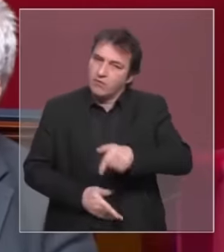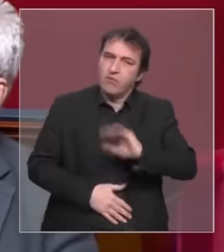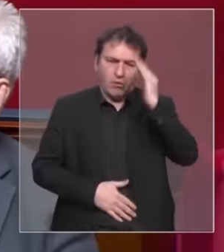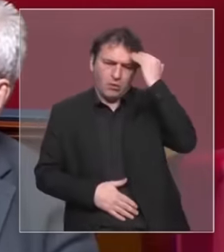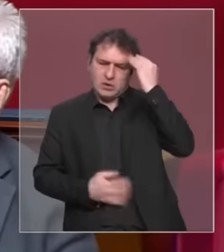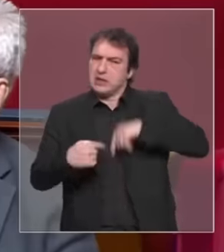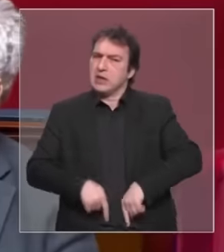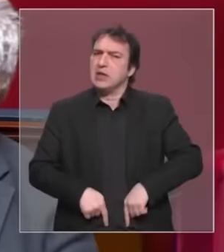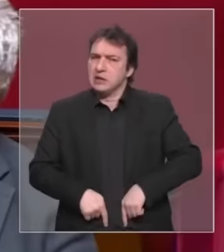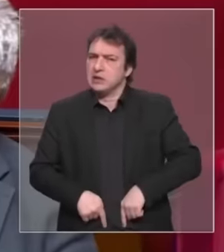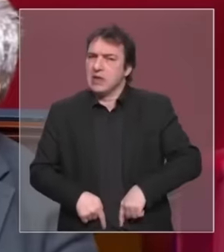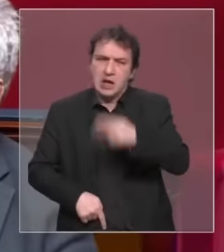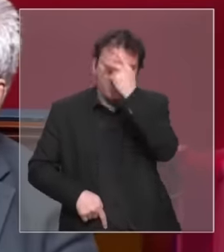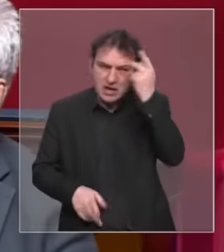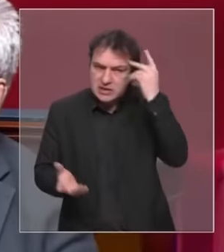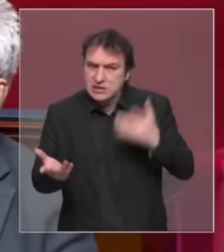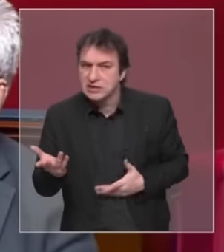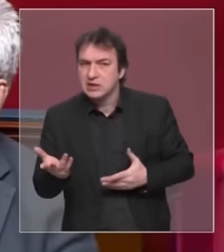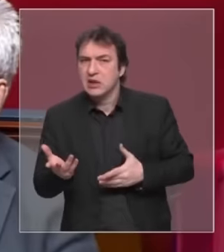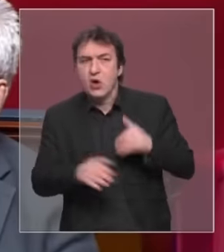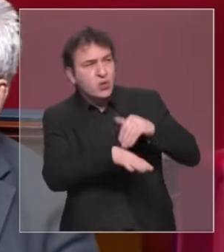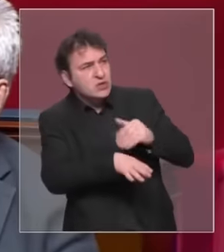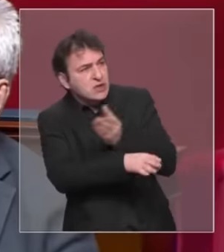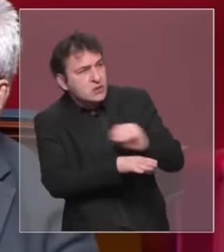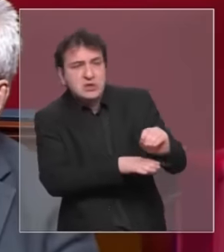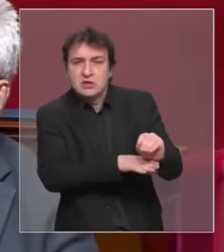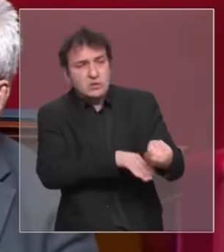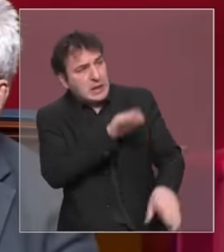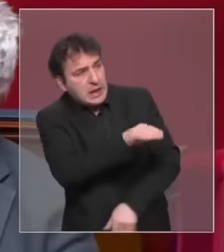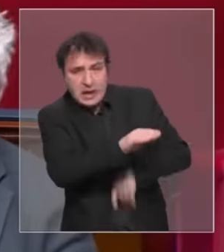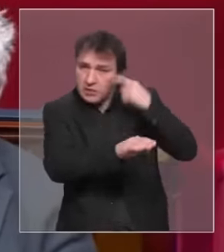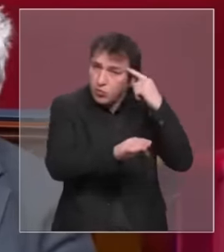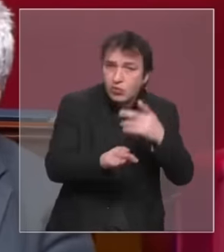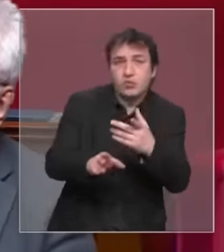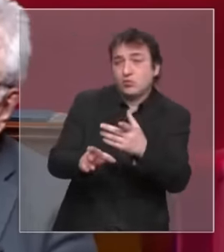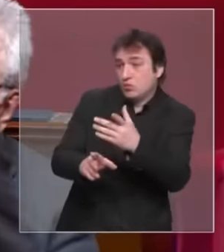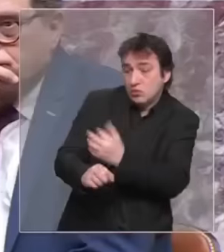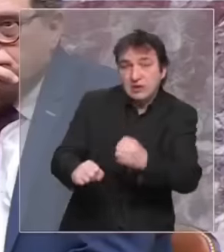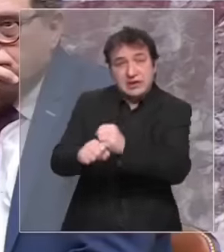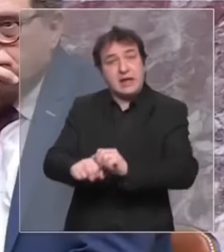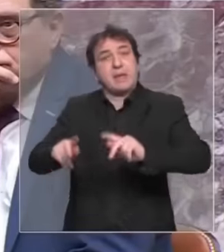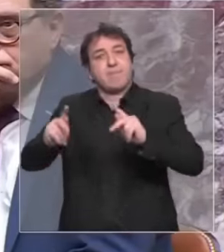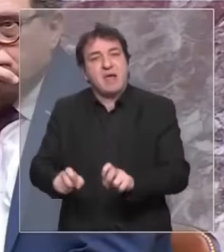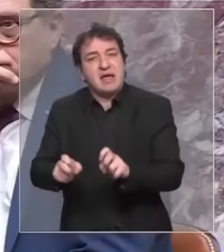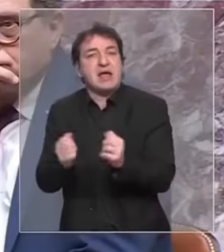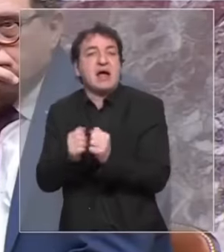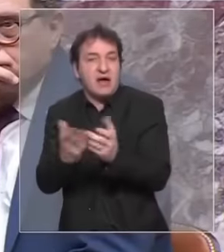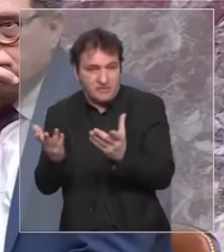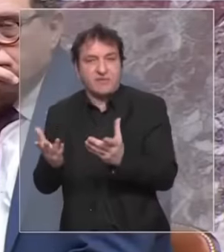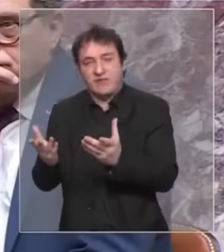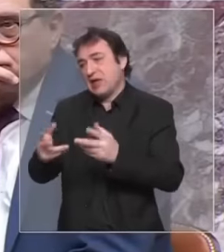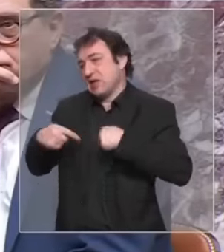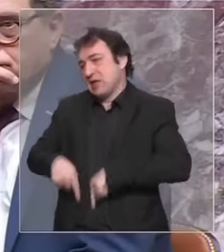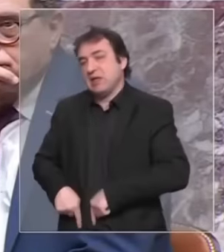le Conseil de sécurité pour construire la paix avec le peuple israélien et le peuple palestinien? Je vous remercie, mon cher collègue.